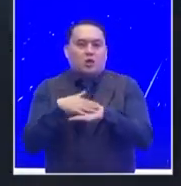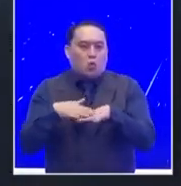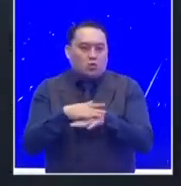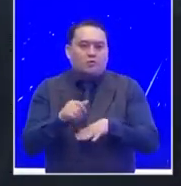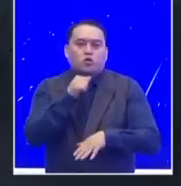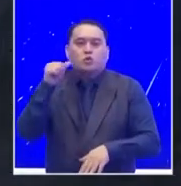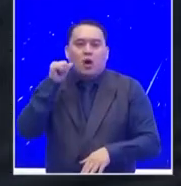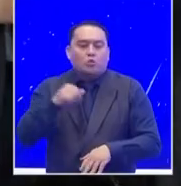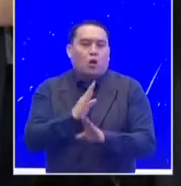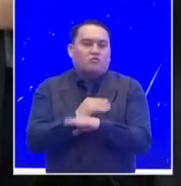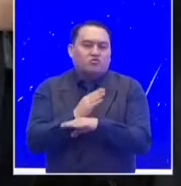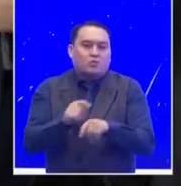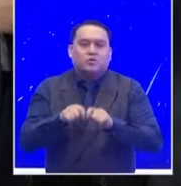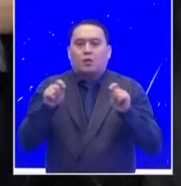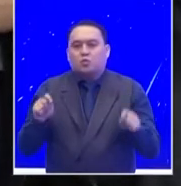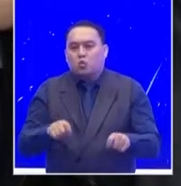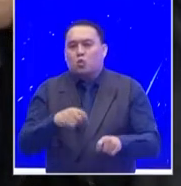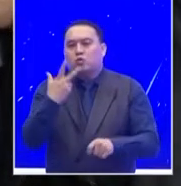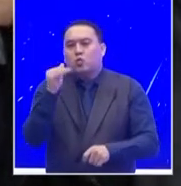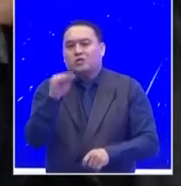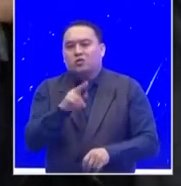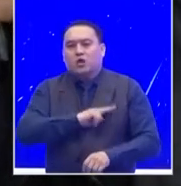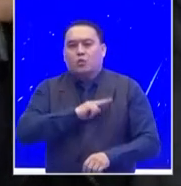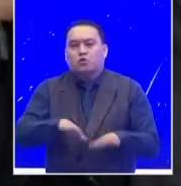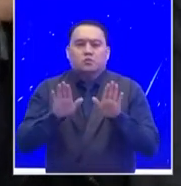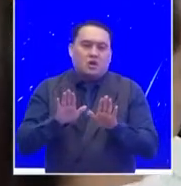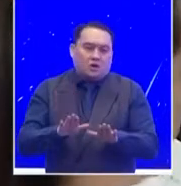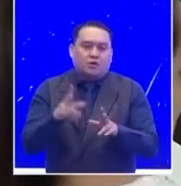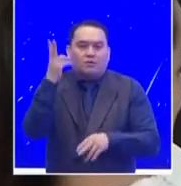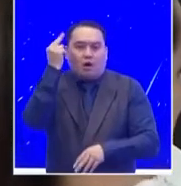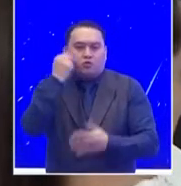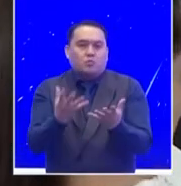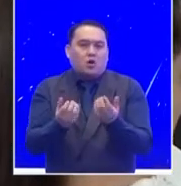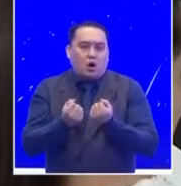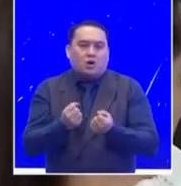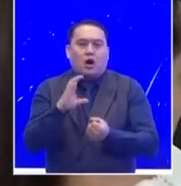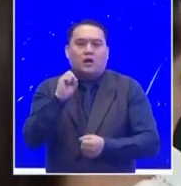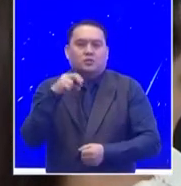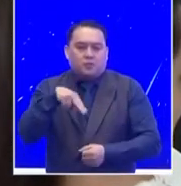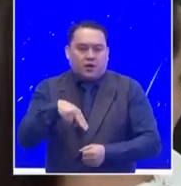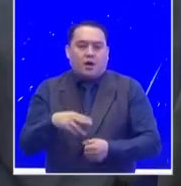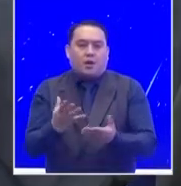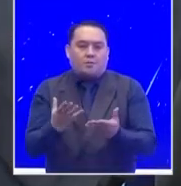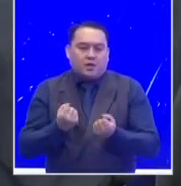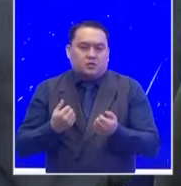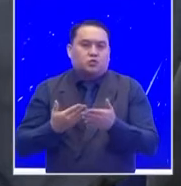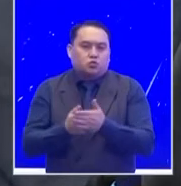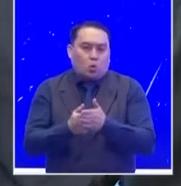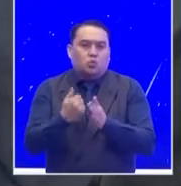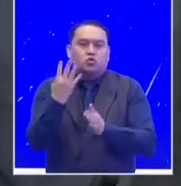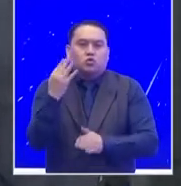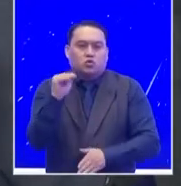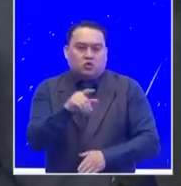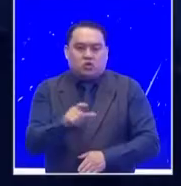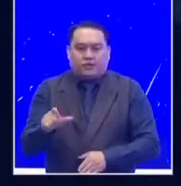в прошлом году в Копчегае создано свыше 3000 рабочих мест. Количество получателей адресно-социальной помощи достигла